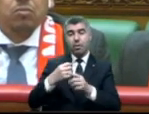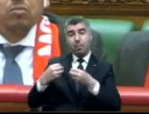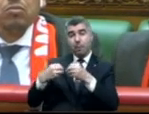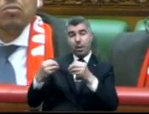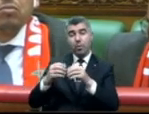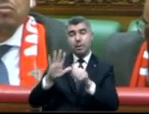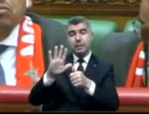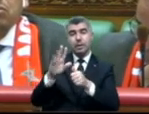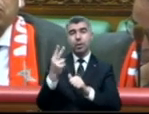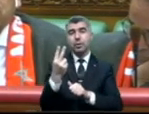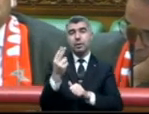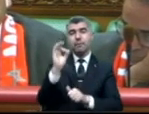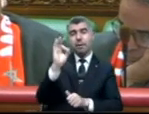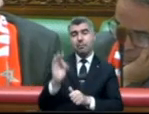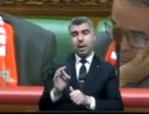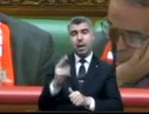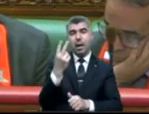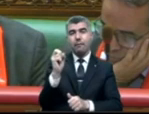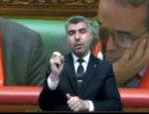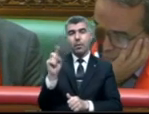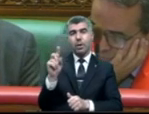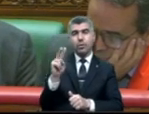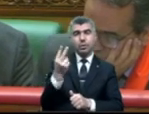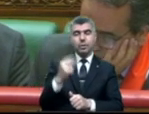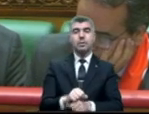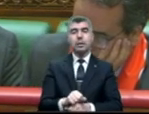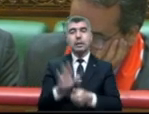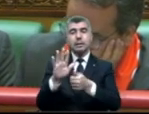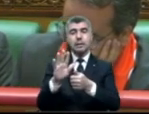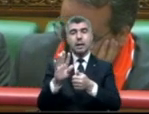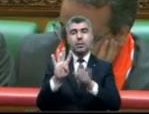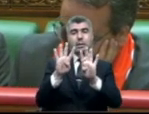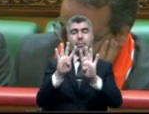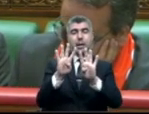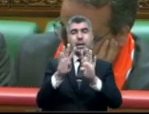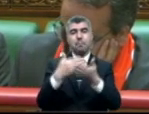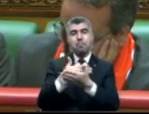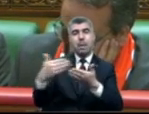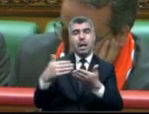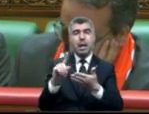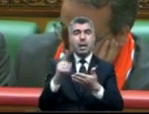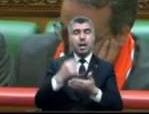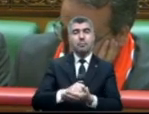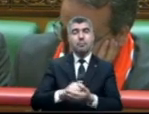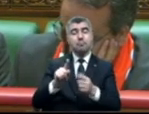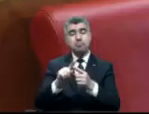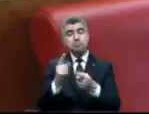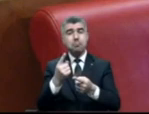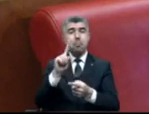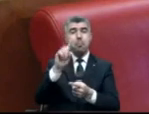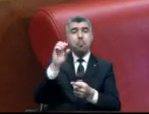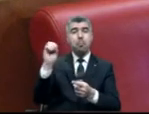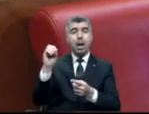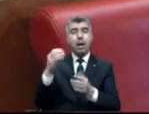عندها 26% في سنة 2021، 86 مليار جنيه درهم. رقم المعاملات كيقارب 100 مليار جنيه درهم في